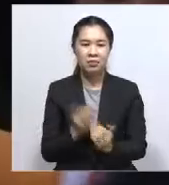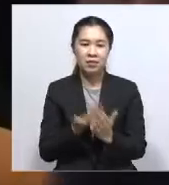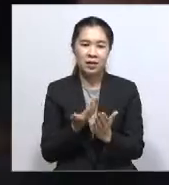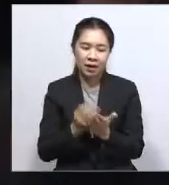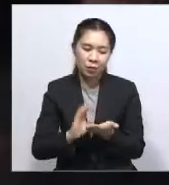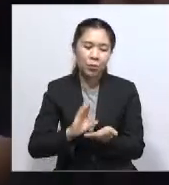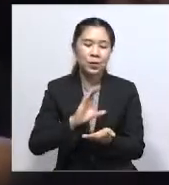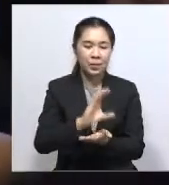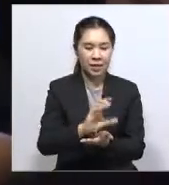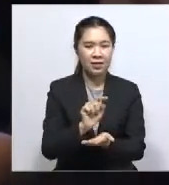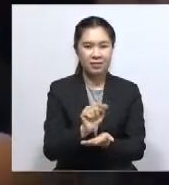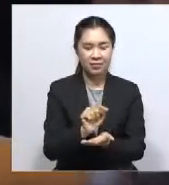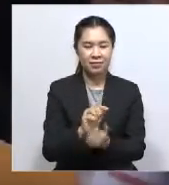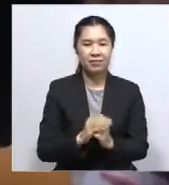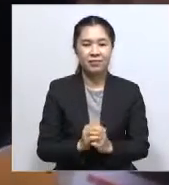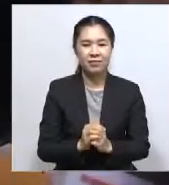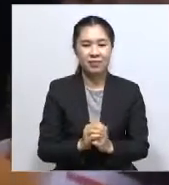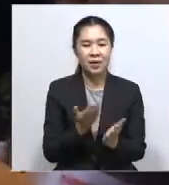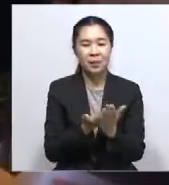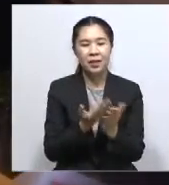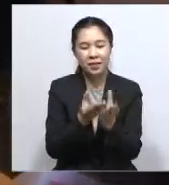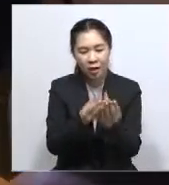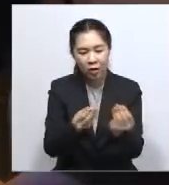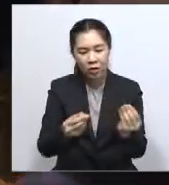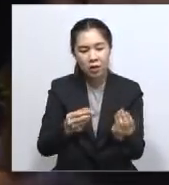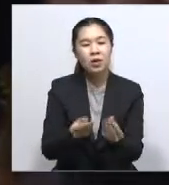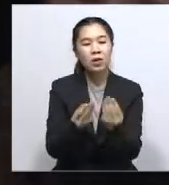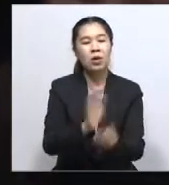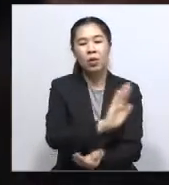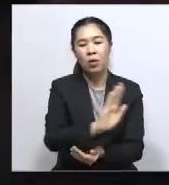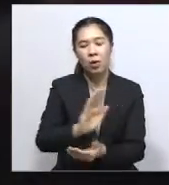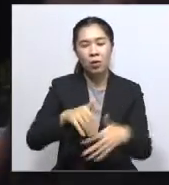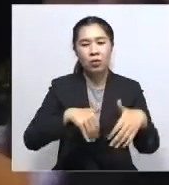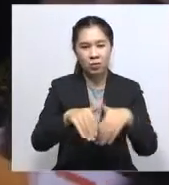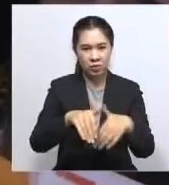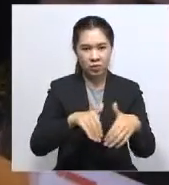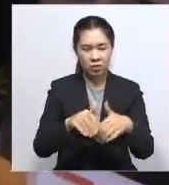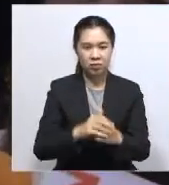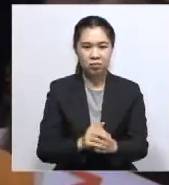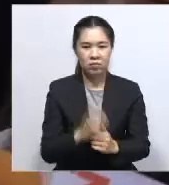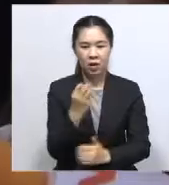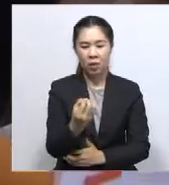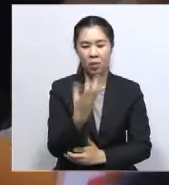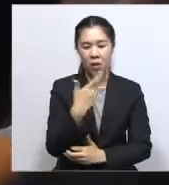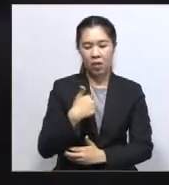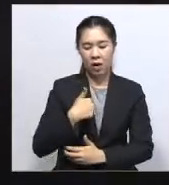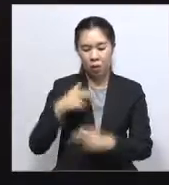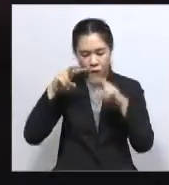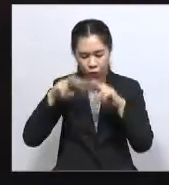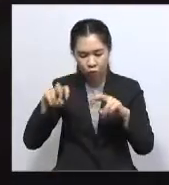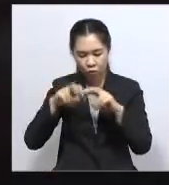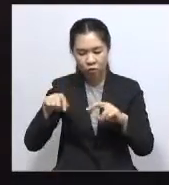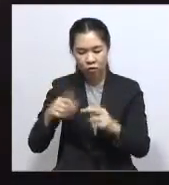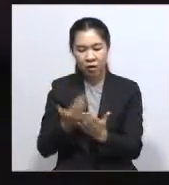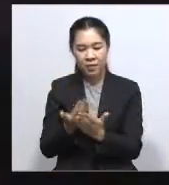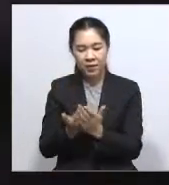าณนะครับงบประมาณก็คือเงินแผ่นดินเงินของประชาชนทุกคนนะครับดังนั้นจะมาบอกว่าการตรวจสอบทรัพย์สินของ